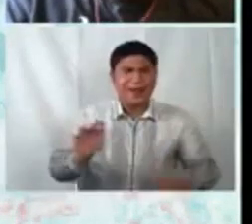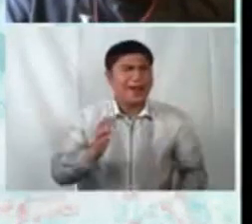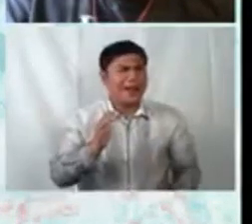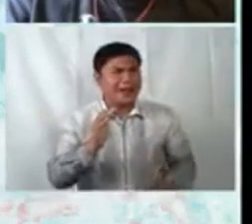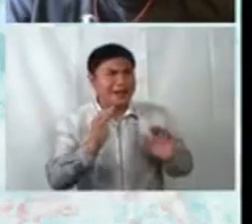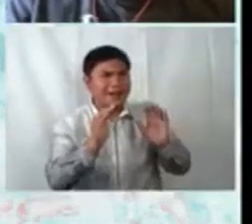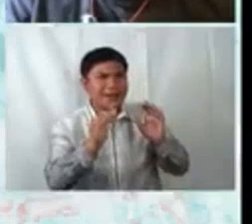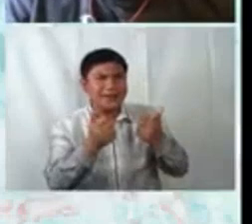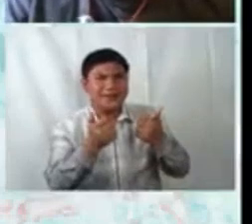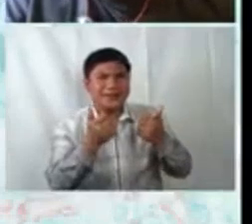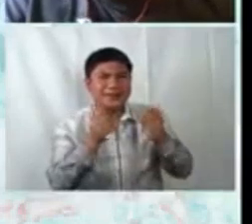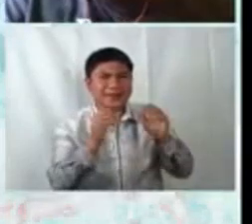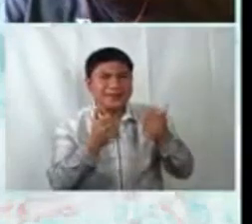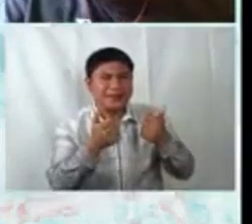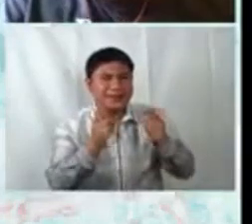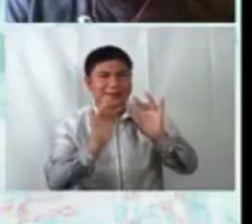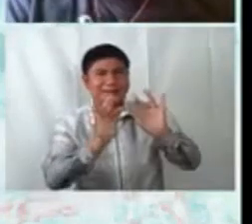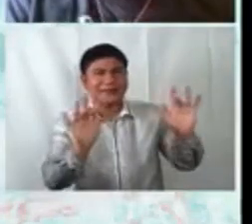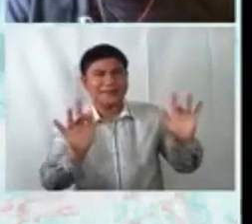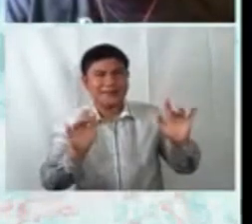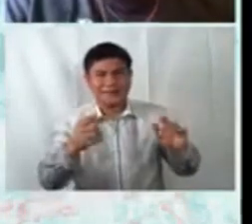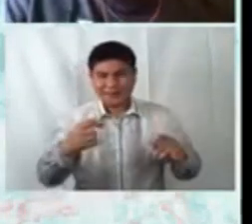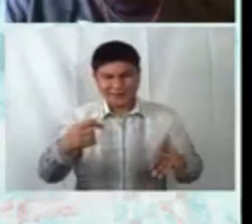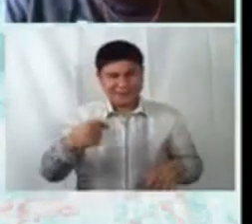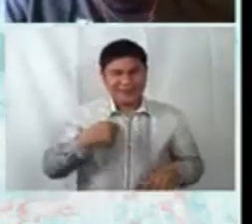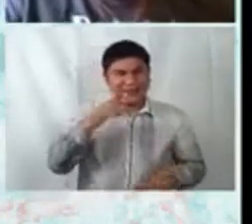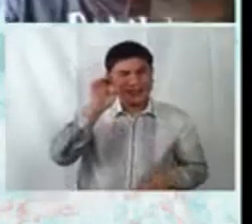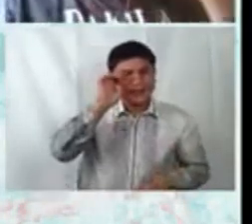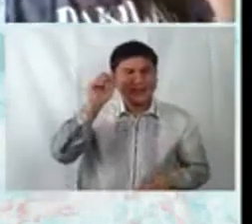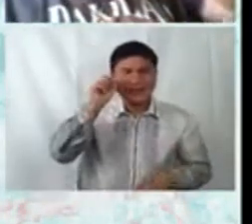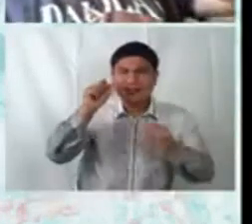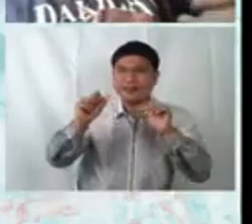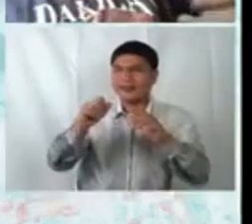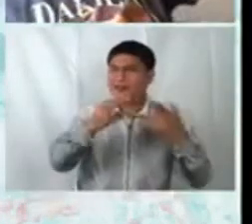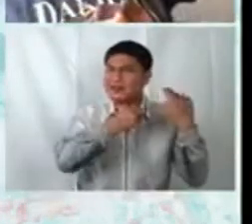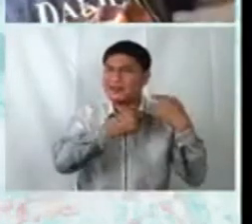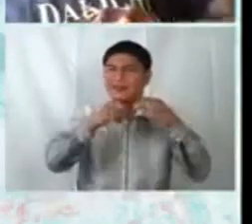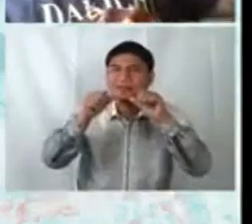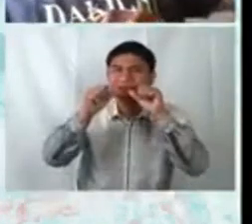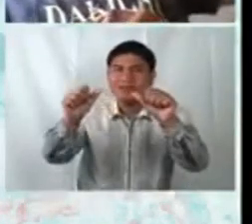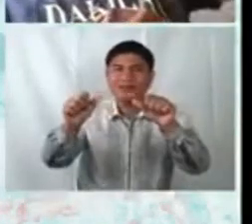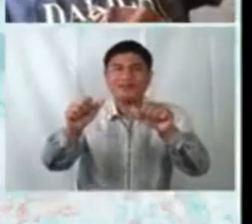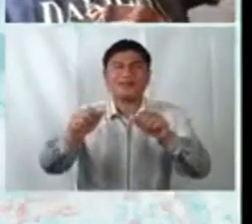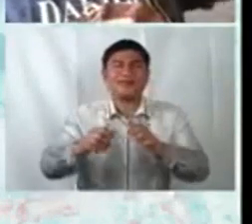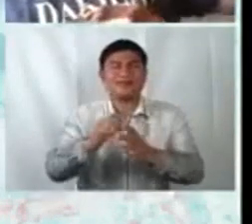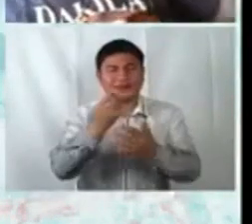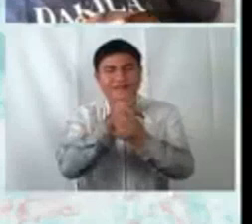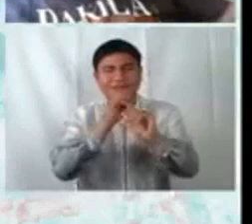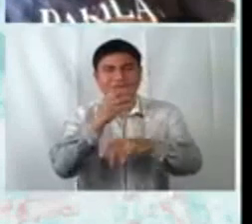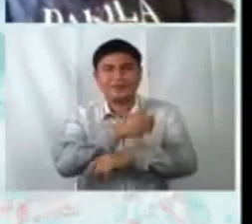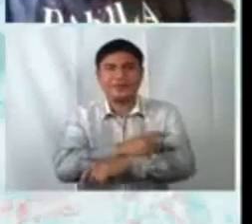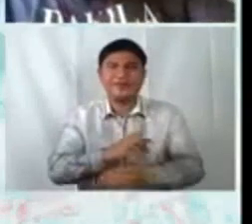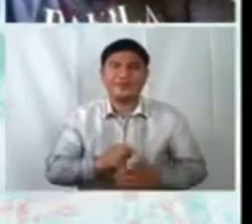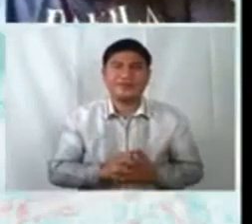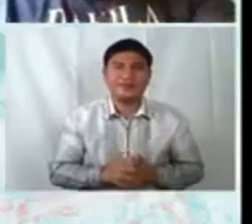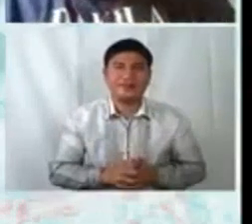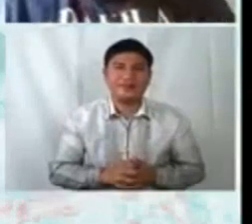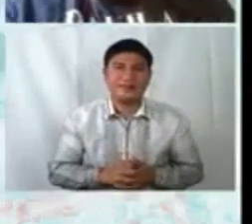dun? Eh, siya nagpaklama ng independensya. No? So, sabi niya, ang dami daw. Ano daw,